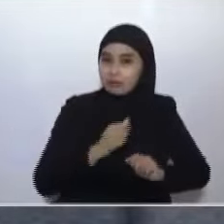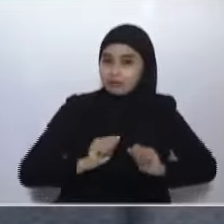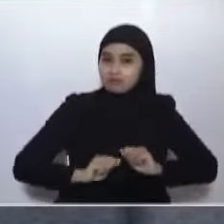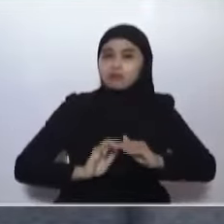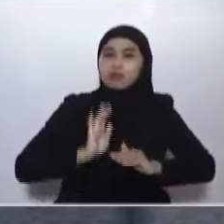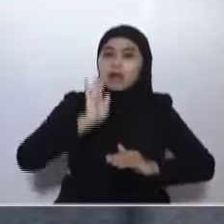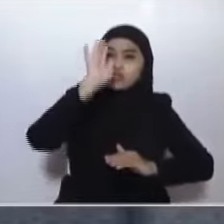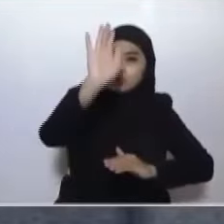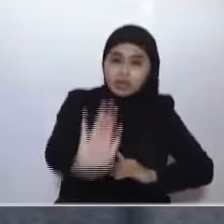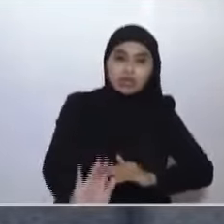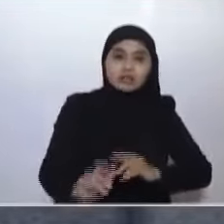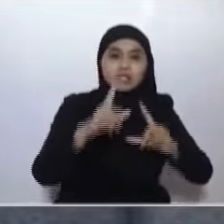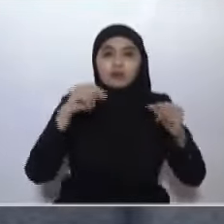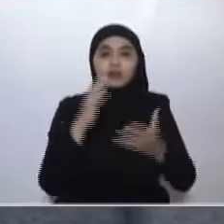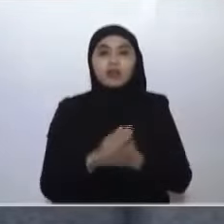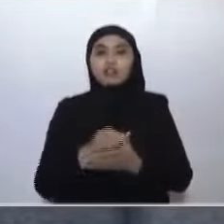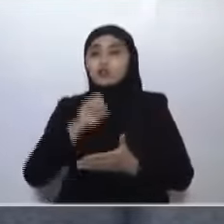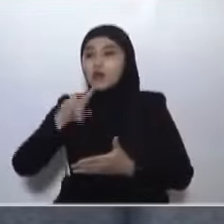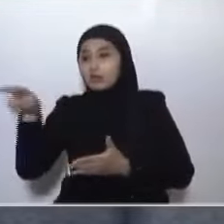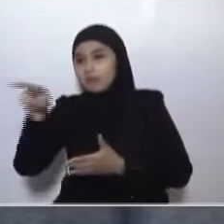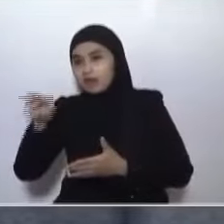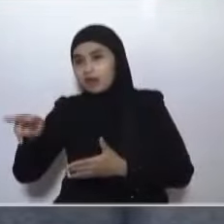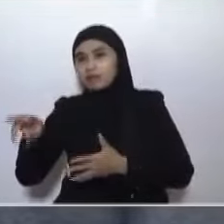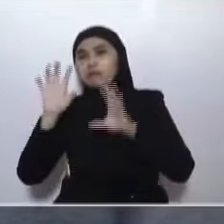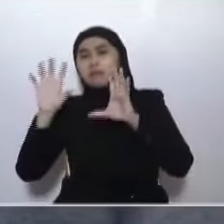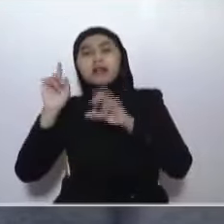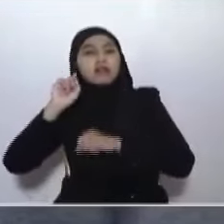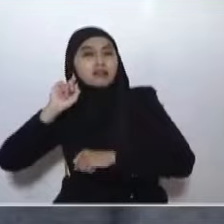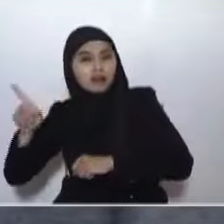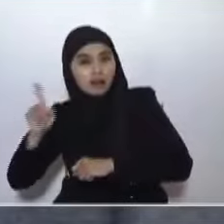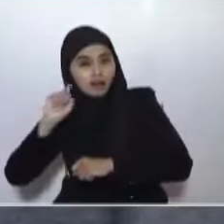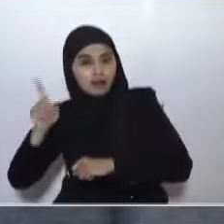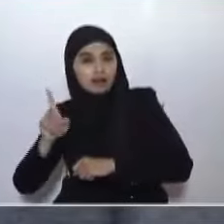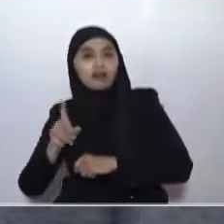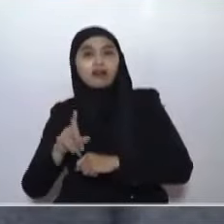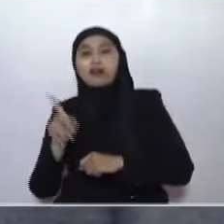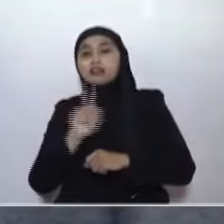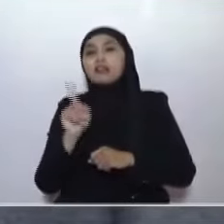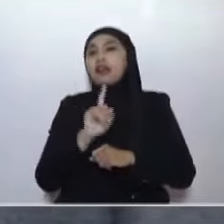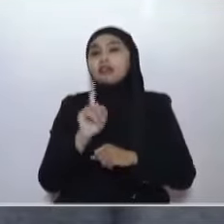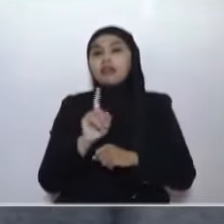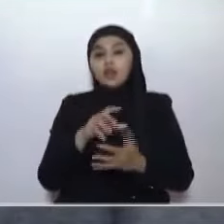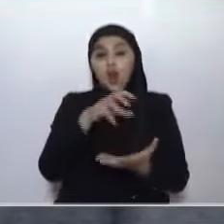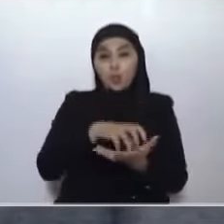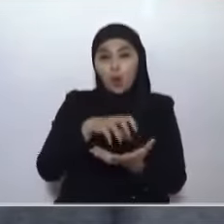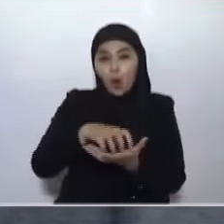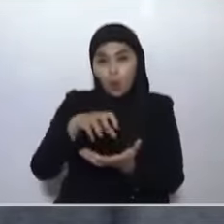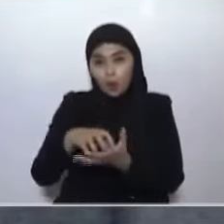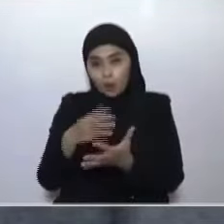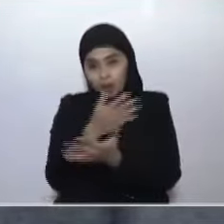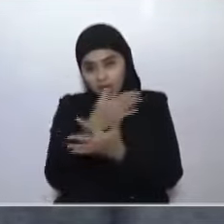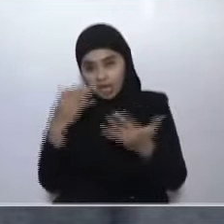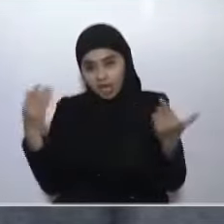Jawa Tengah suara mereka lebih banyak didengar dan tidak hanya di kelompok masyarakat